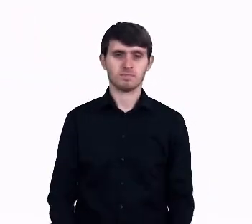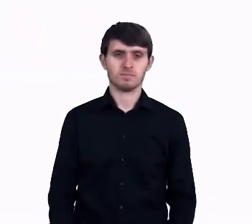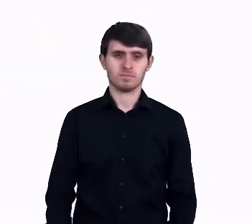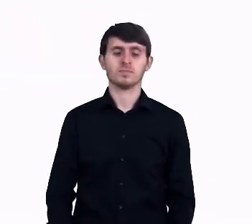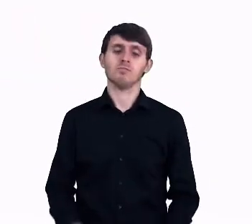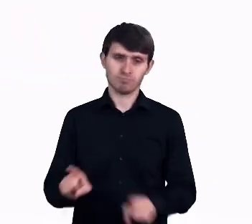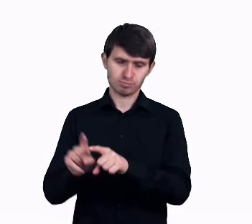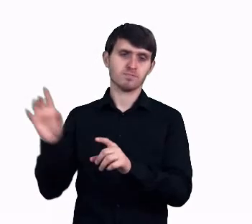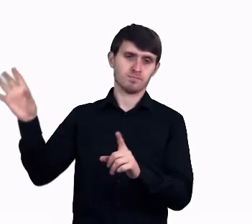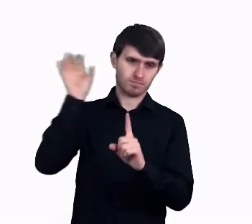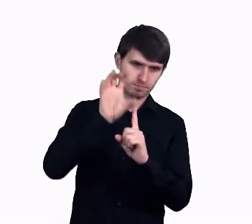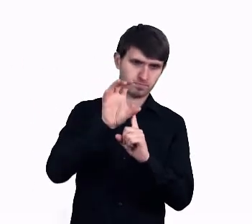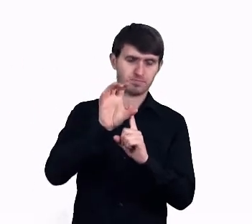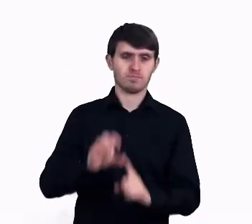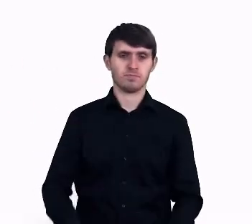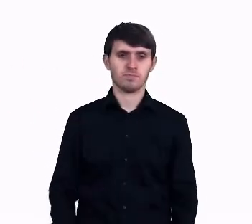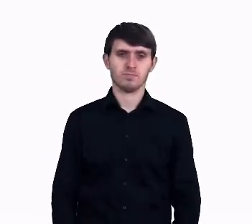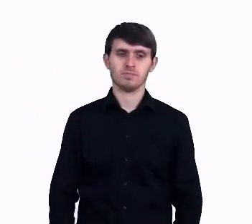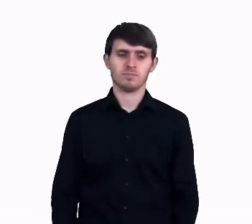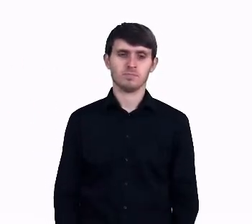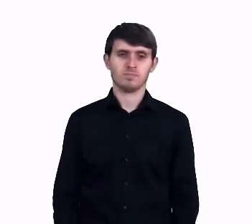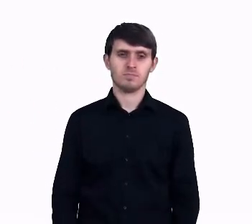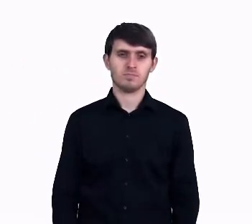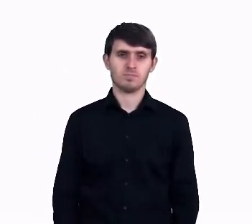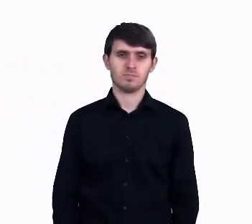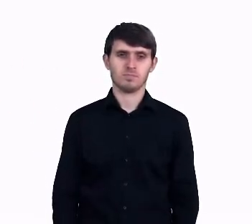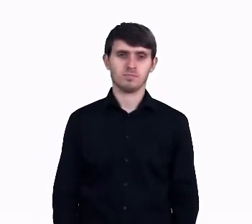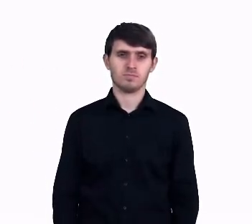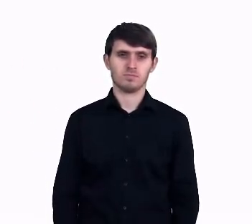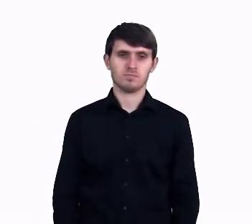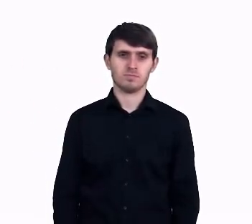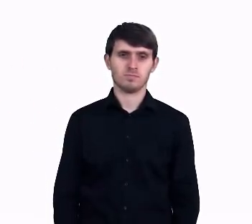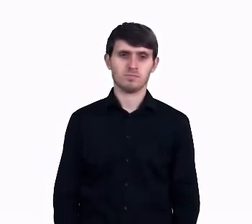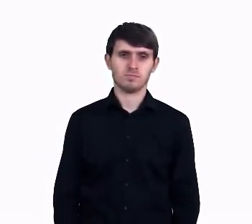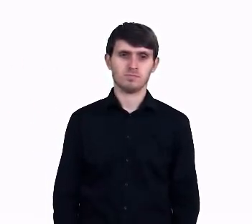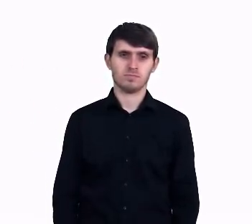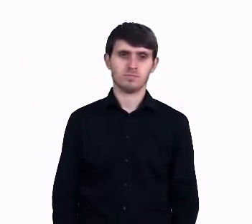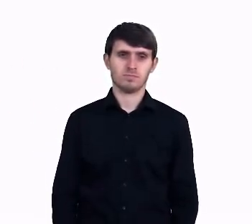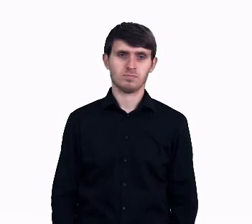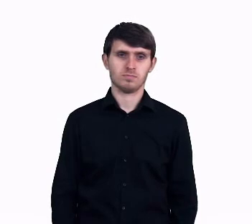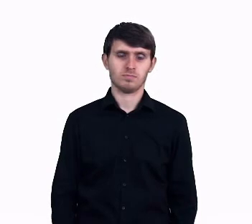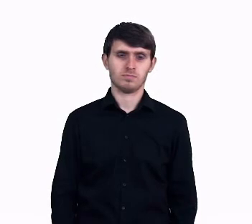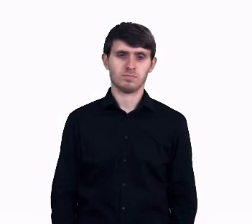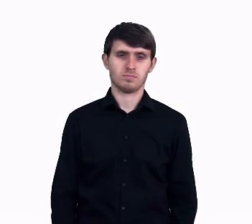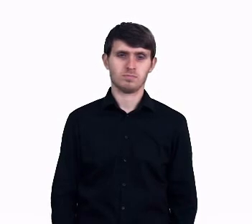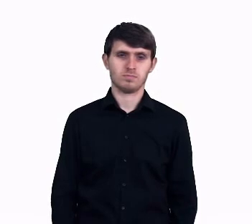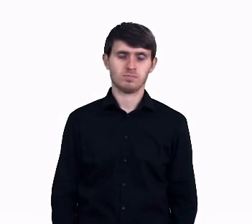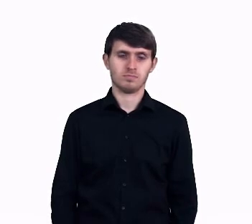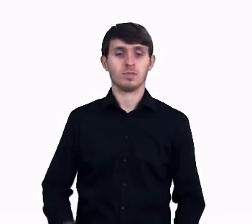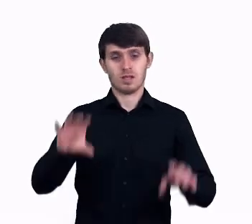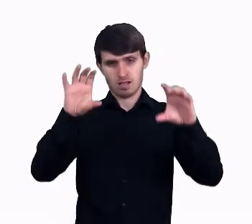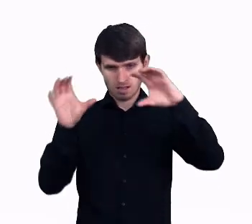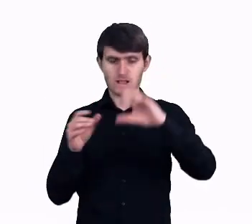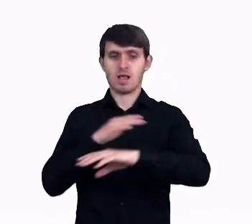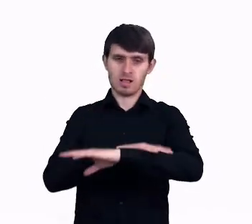kolejny przykład i znów wierzchołek kąta umieszczamy w środku kontomierza a